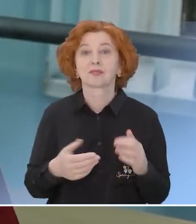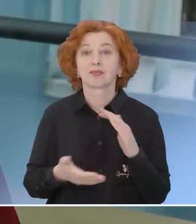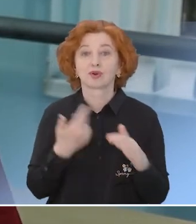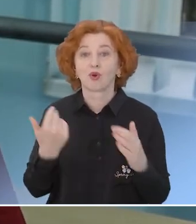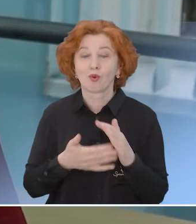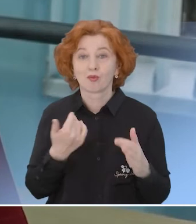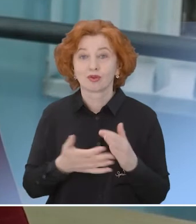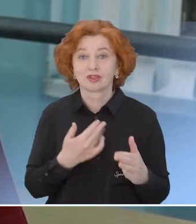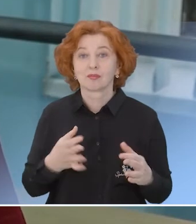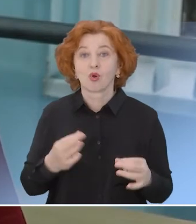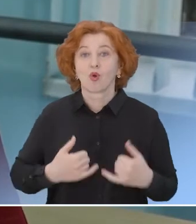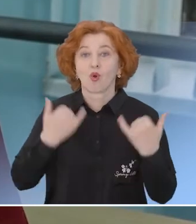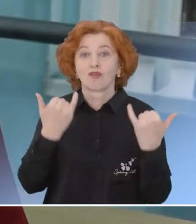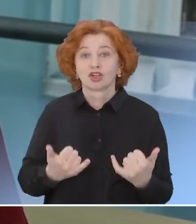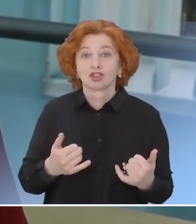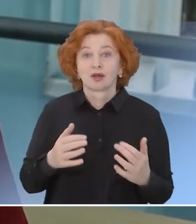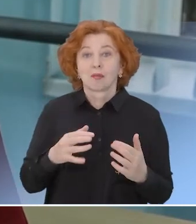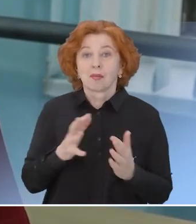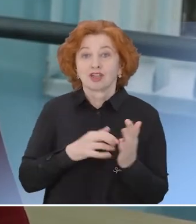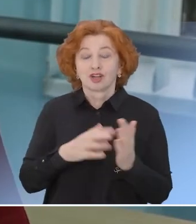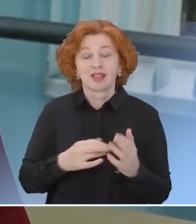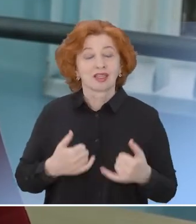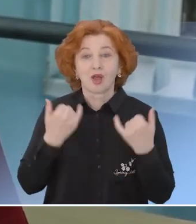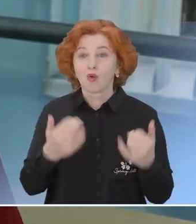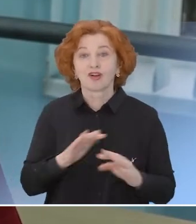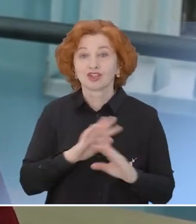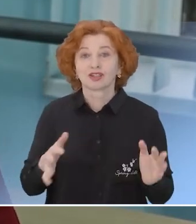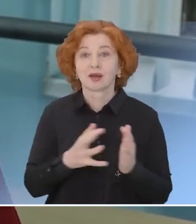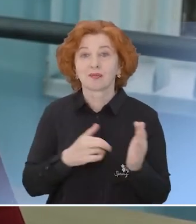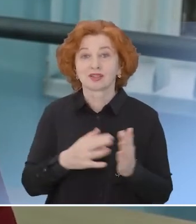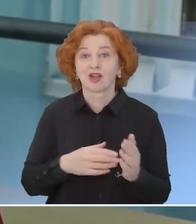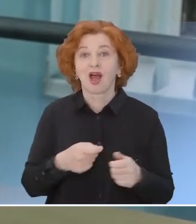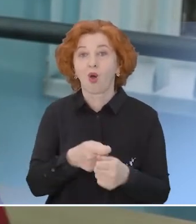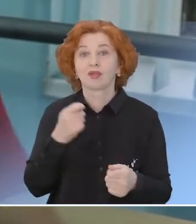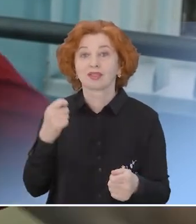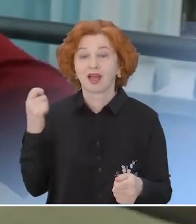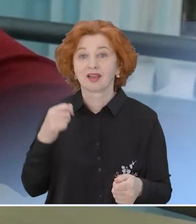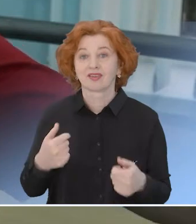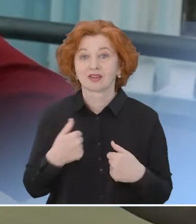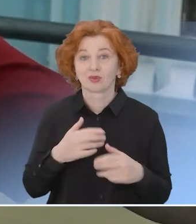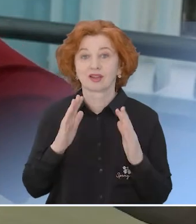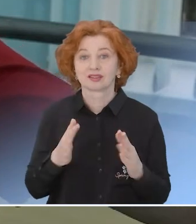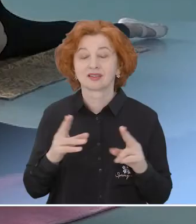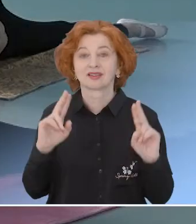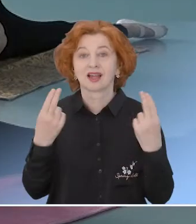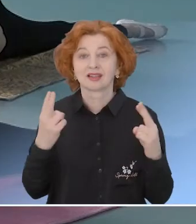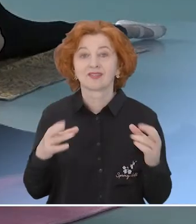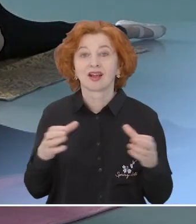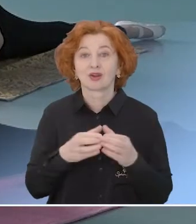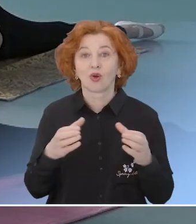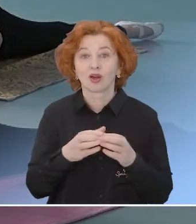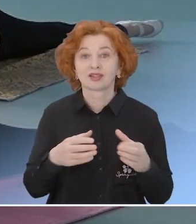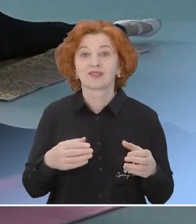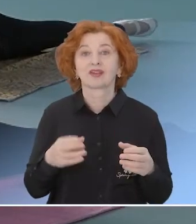каждый пропуск по уважительной причине, не по уважительной причине, оттягивает тут настолько.